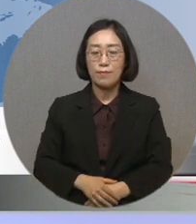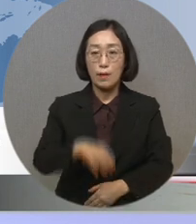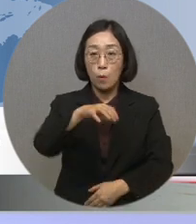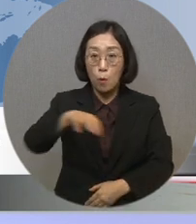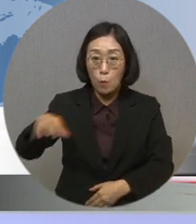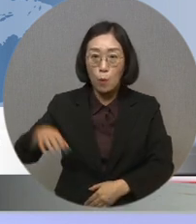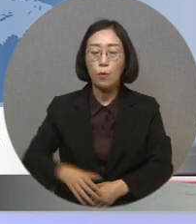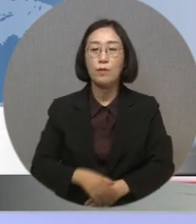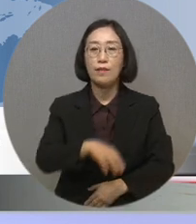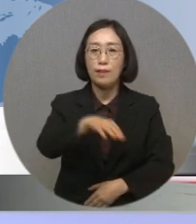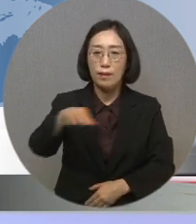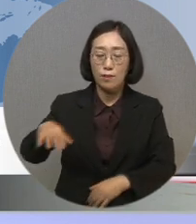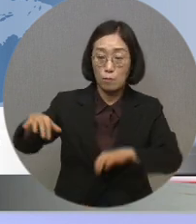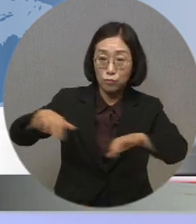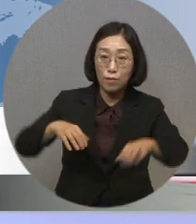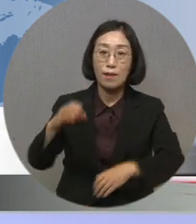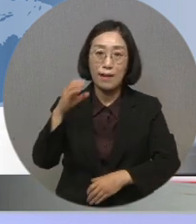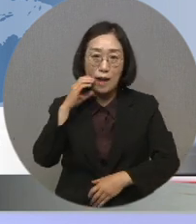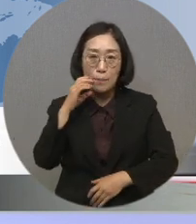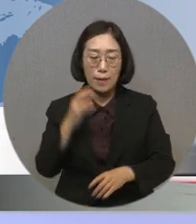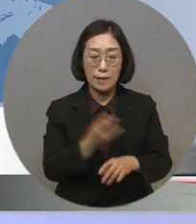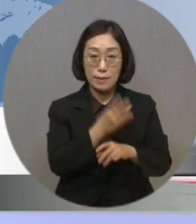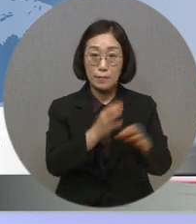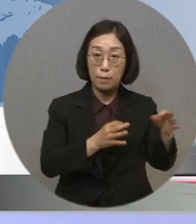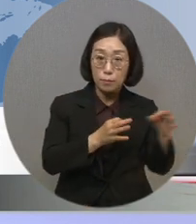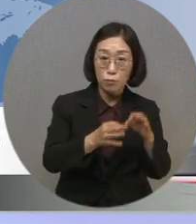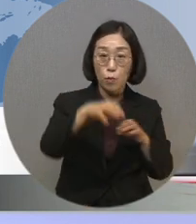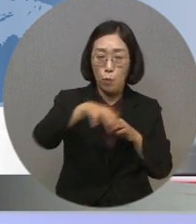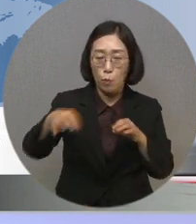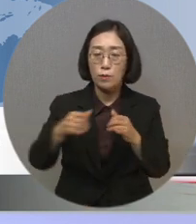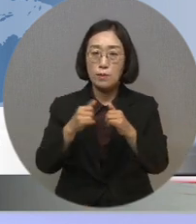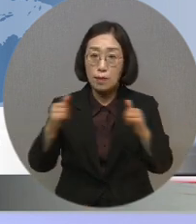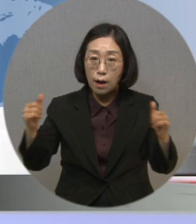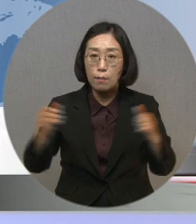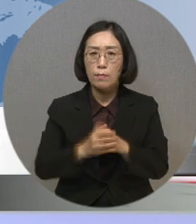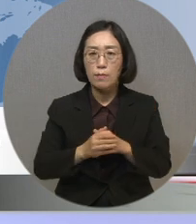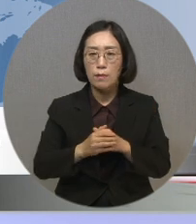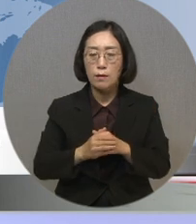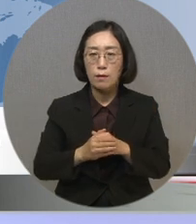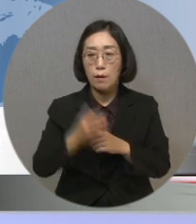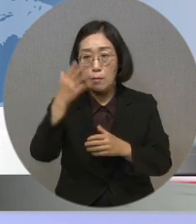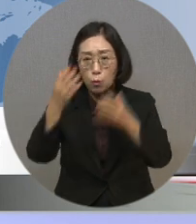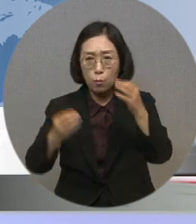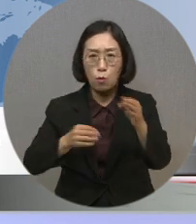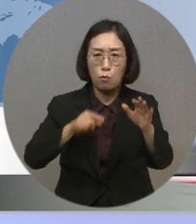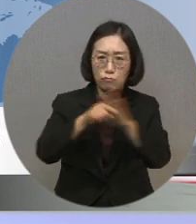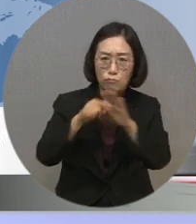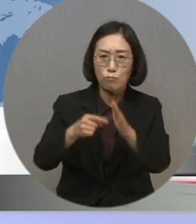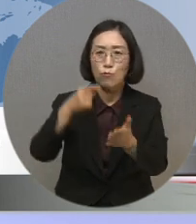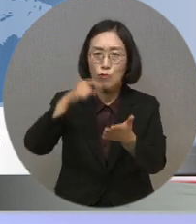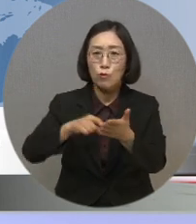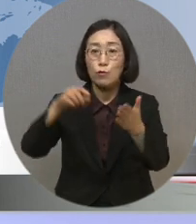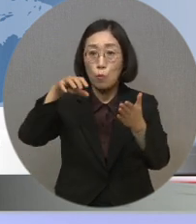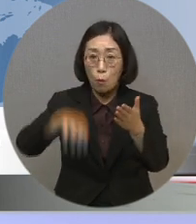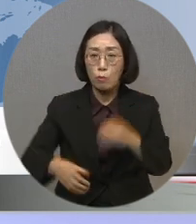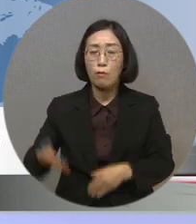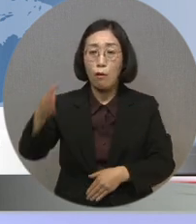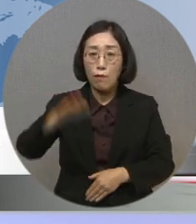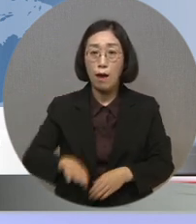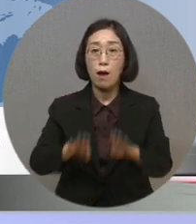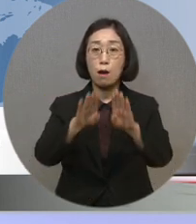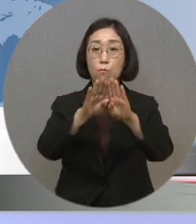곳곳에서 마주할 수 있는 카페, 편의점 등은 사람들의 발길이 잦은 점포들입니다. 그런데 이곳의